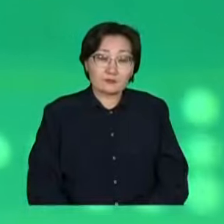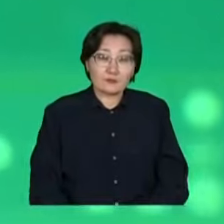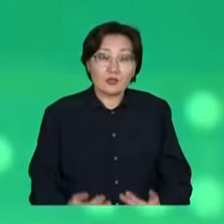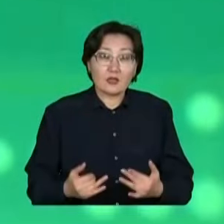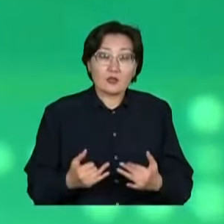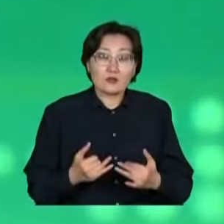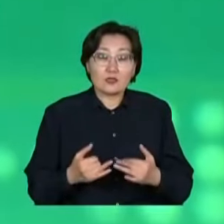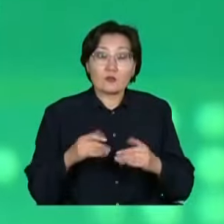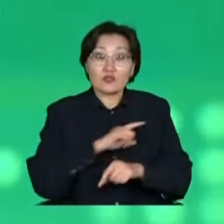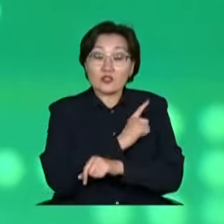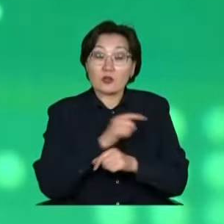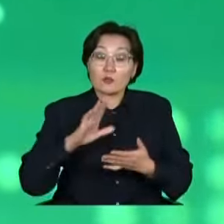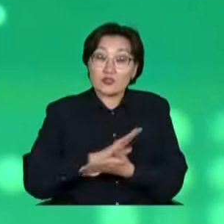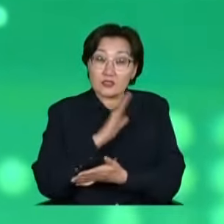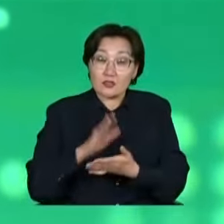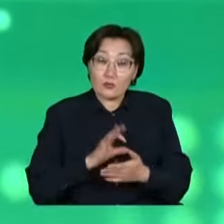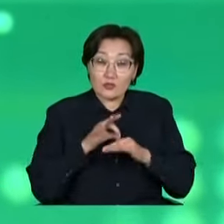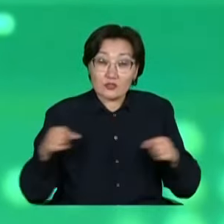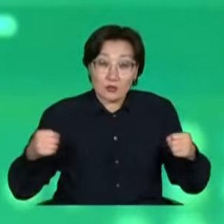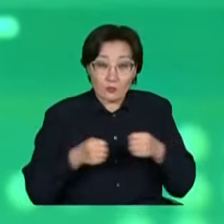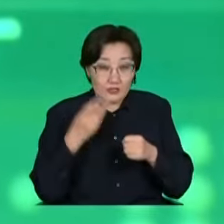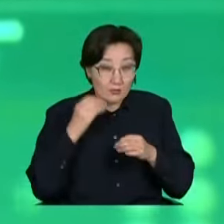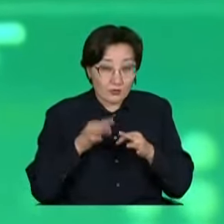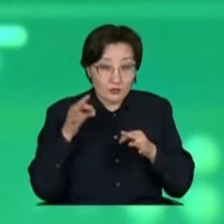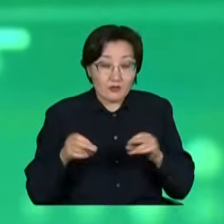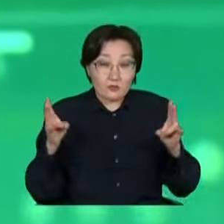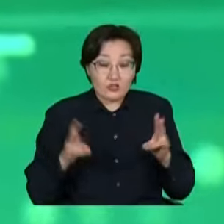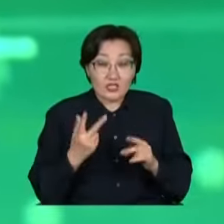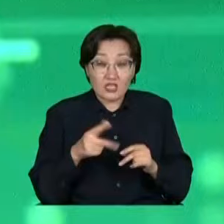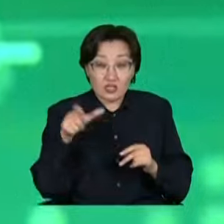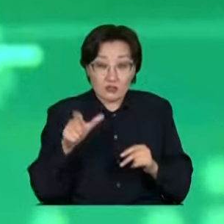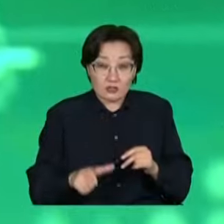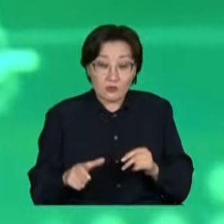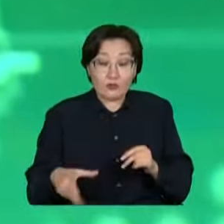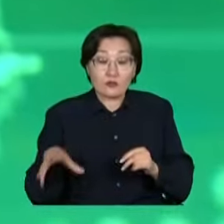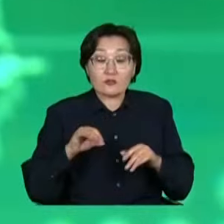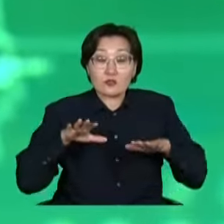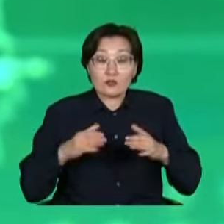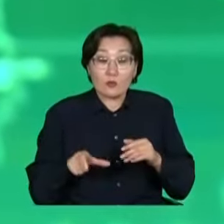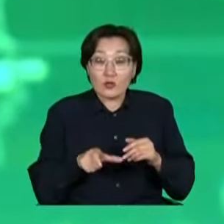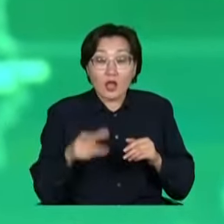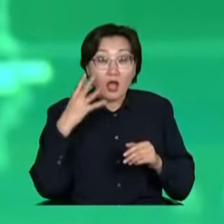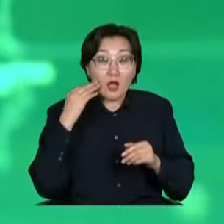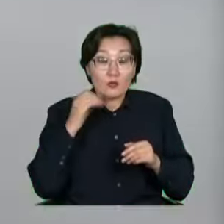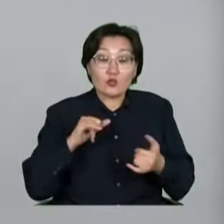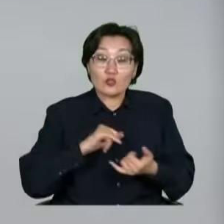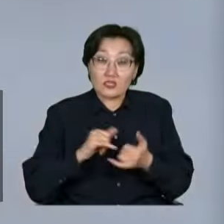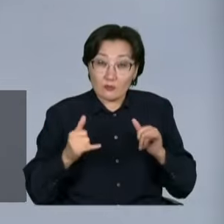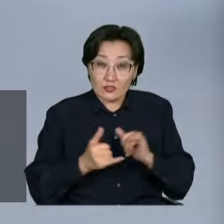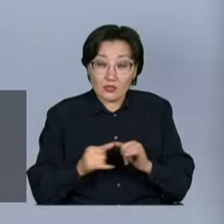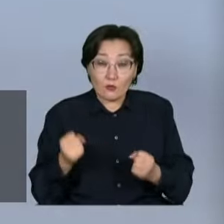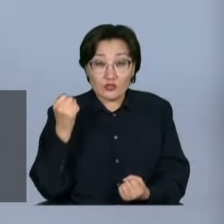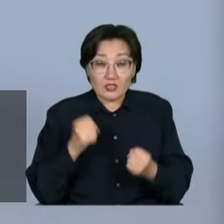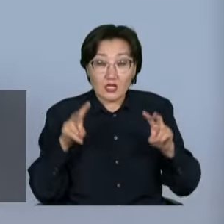Тем временем сильный гололед привел к ДТП в Алматинской области. Пострадали три человека. Все произошло на трассе Алматы-Оскемен.